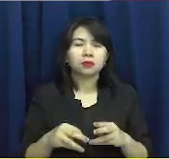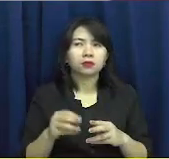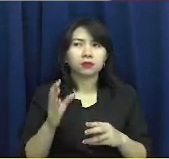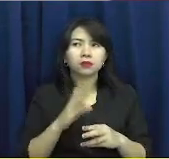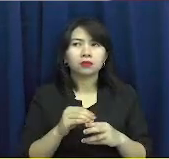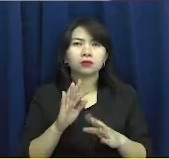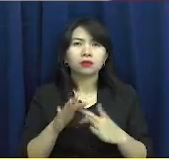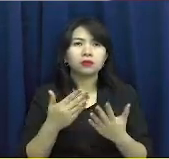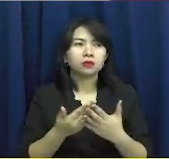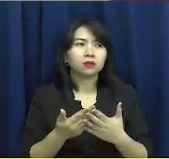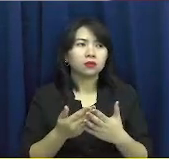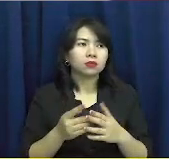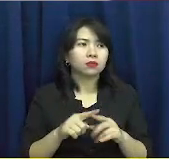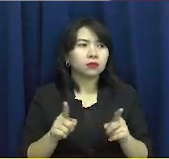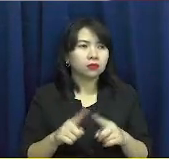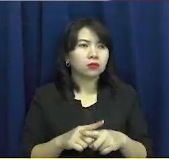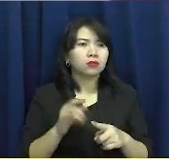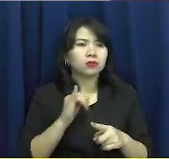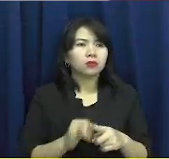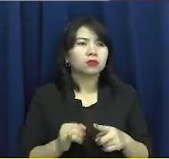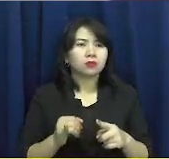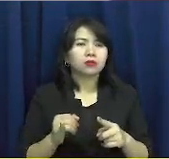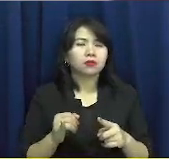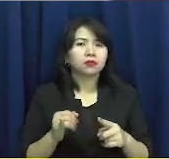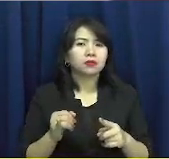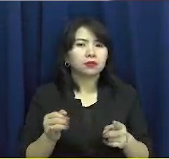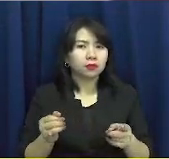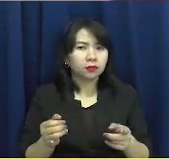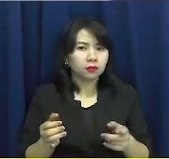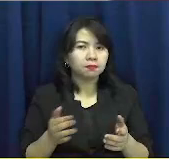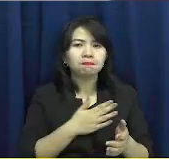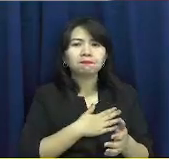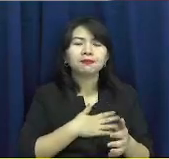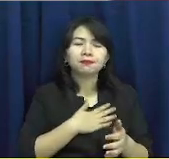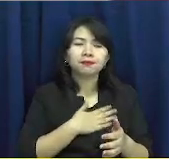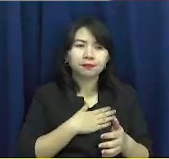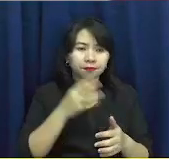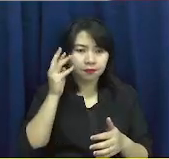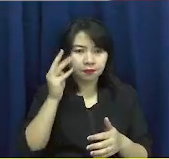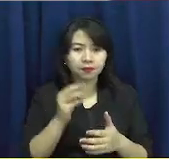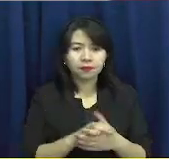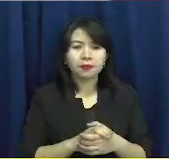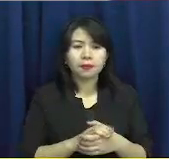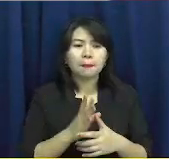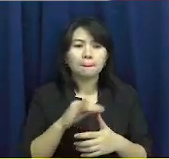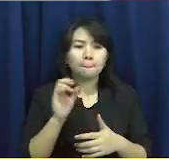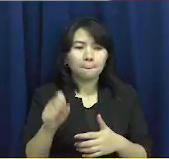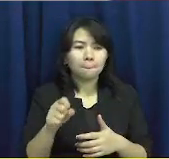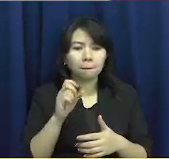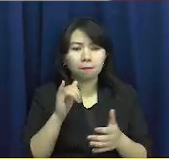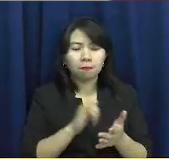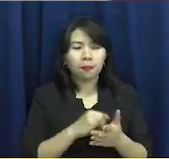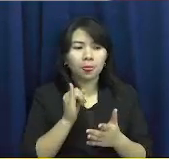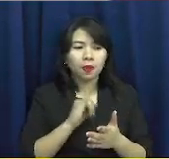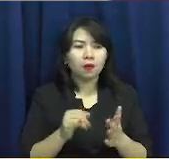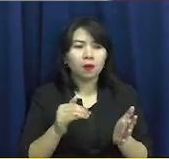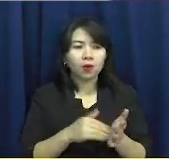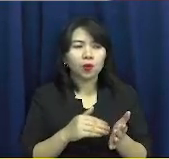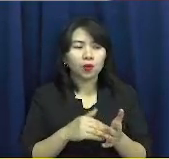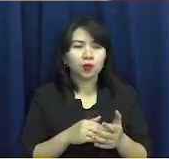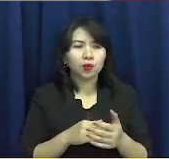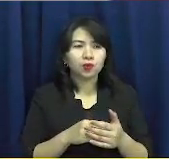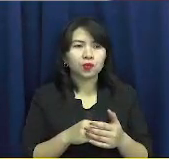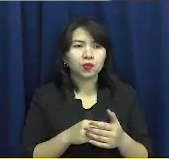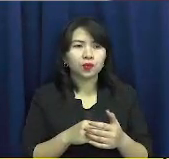the body, as it hath pleased Him. Maliwanag po ito. You see, maliwanag po yung sinasabi ng Biblia. If